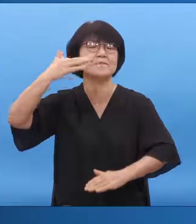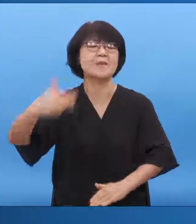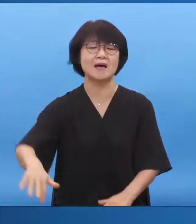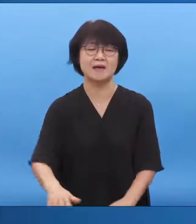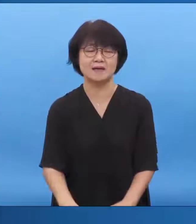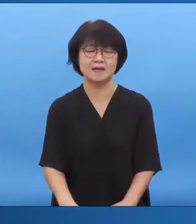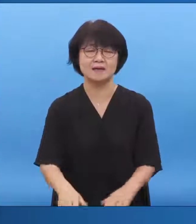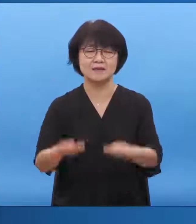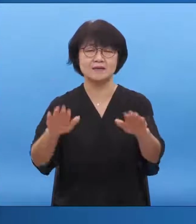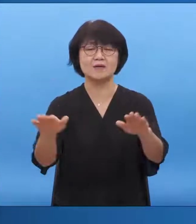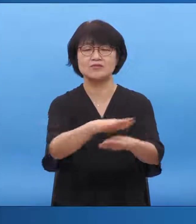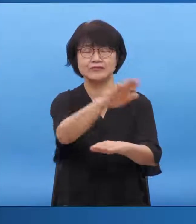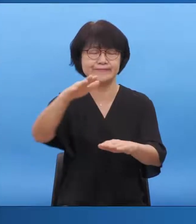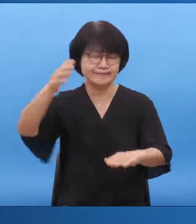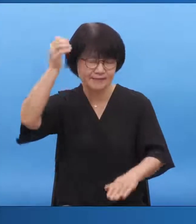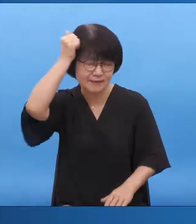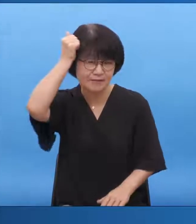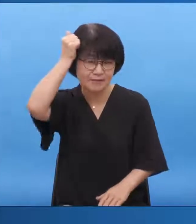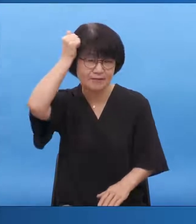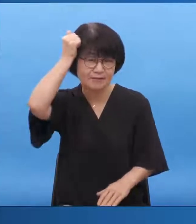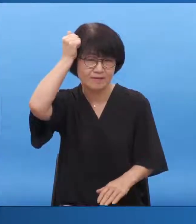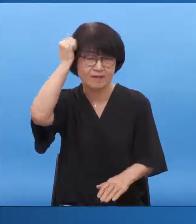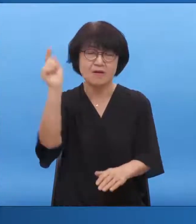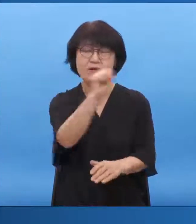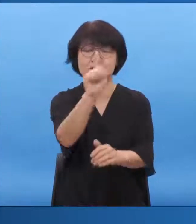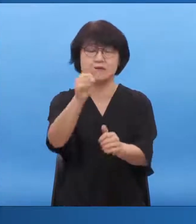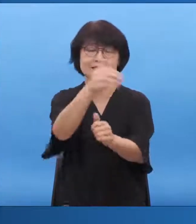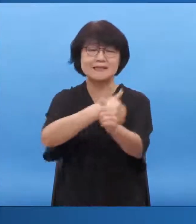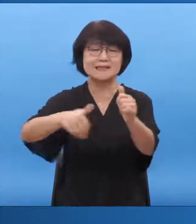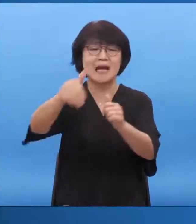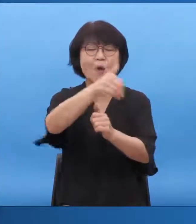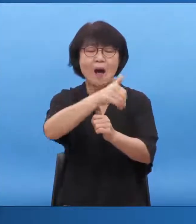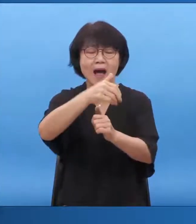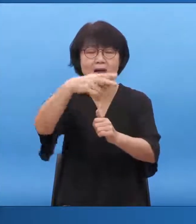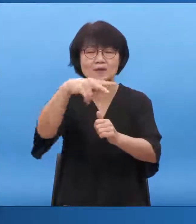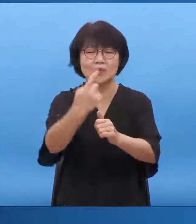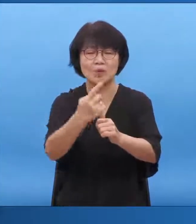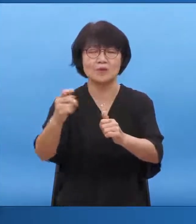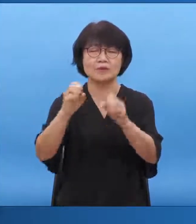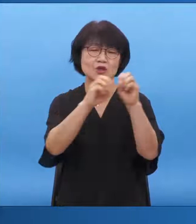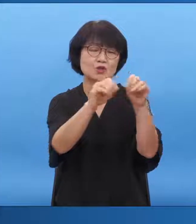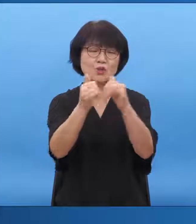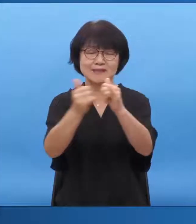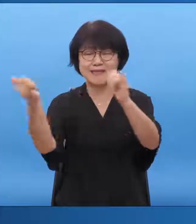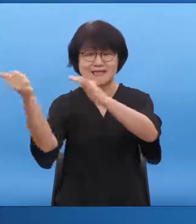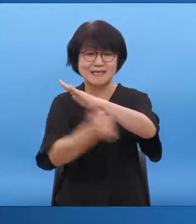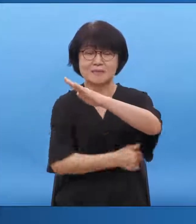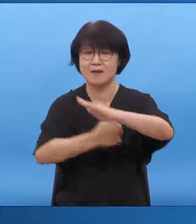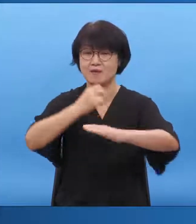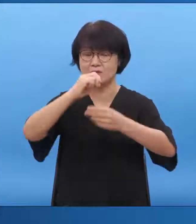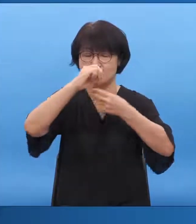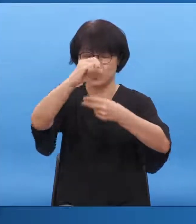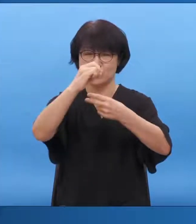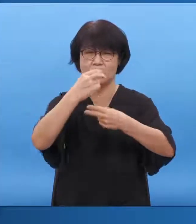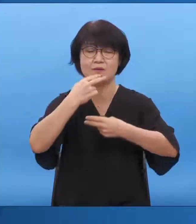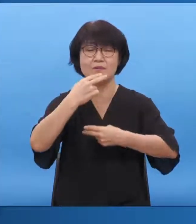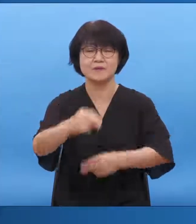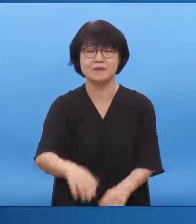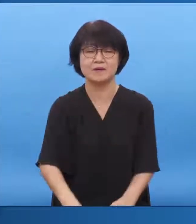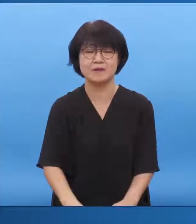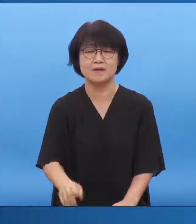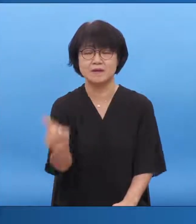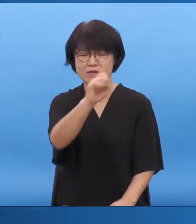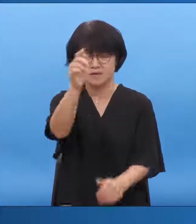결론 내리시기 바랍니다. 어떤 상황이 와 있어도 전도자는 실패되지 않는다. 어떤 상황도 복음을 막을